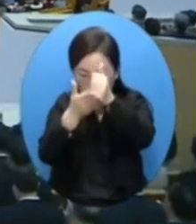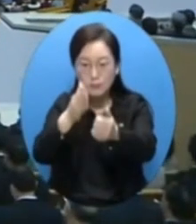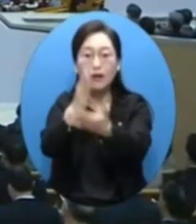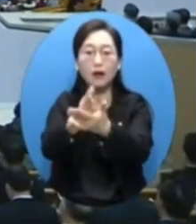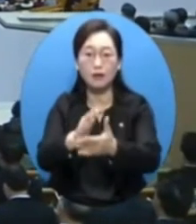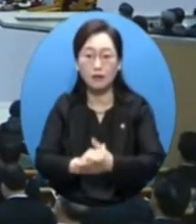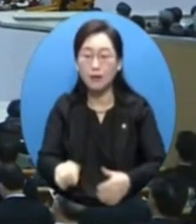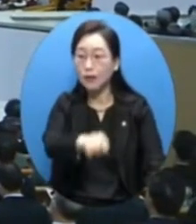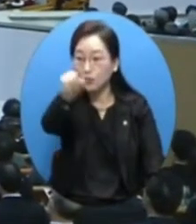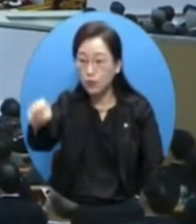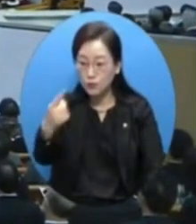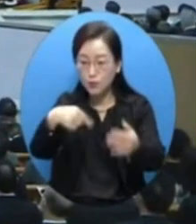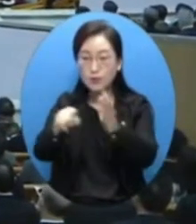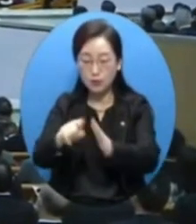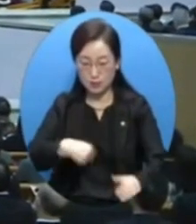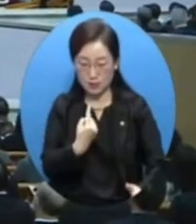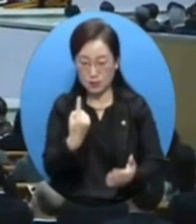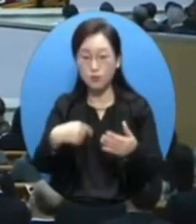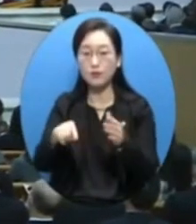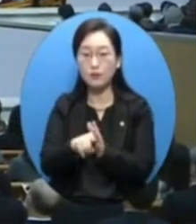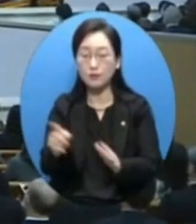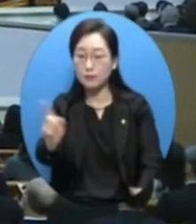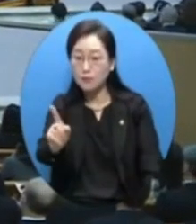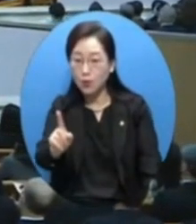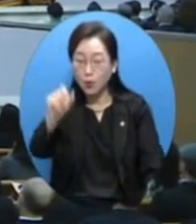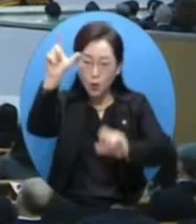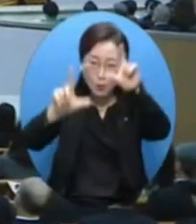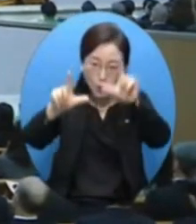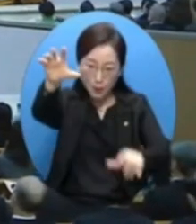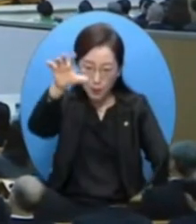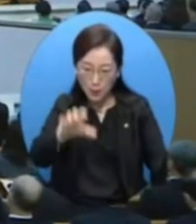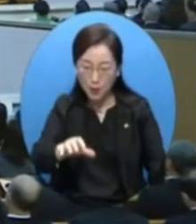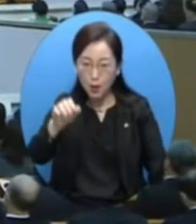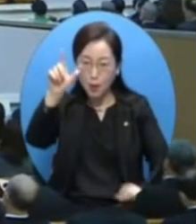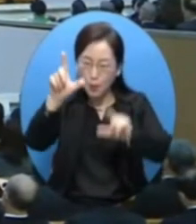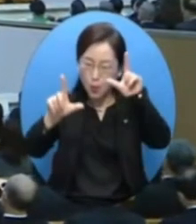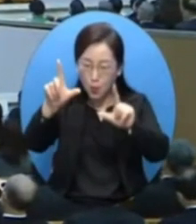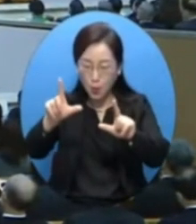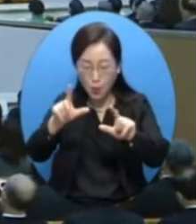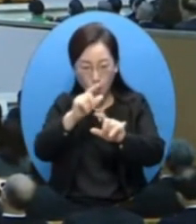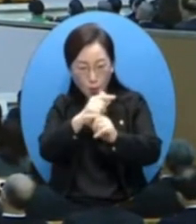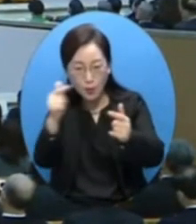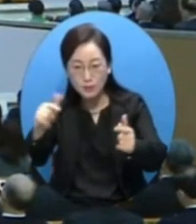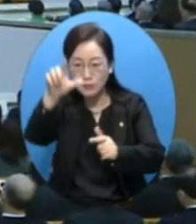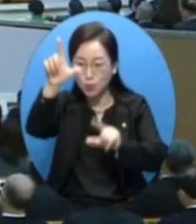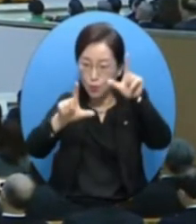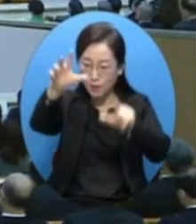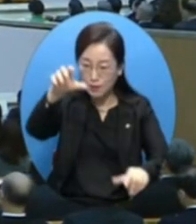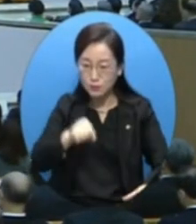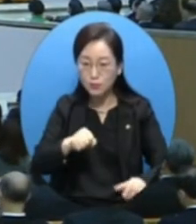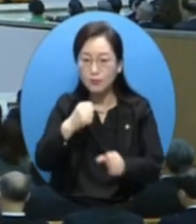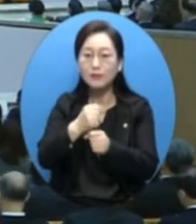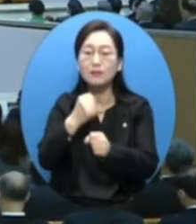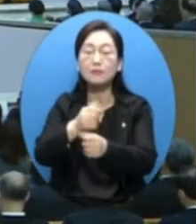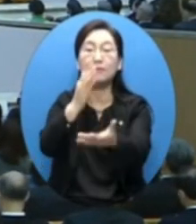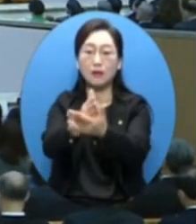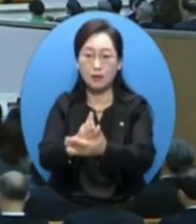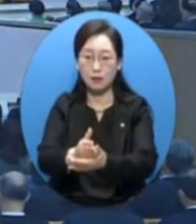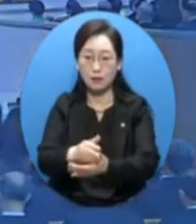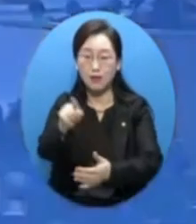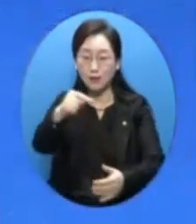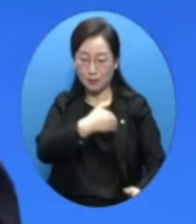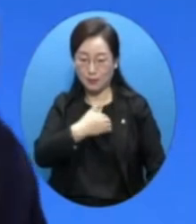너를 위하여 너 자신을 위하여 어떤 형상도 어떤 모습도 만들지 말라고 주님 말씀하셨습니다 너의